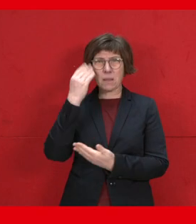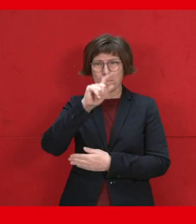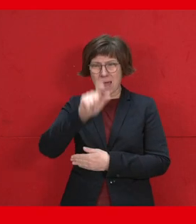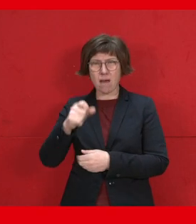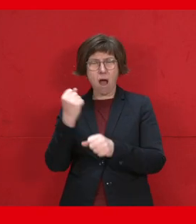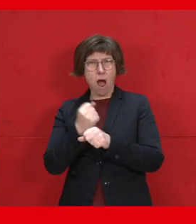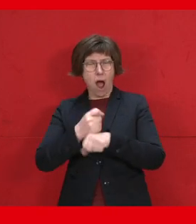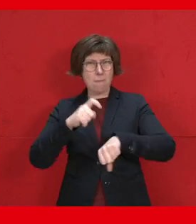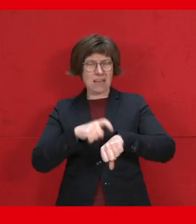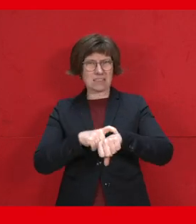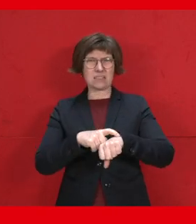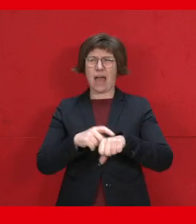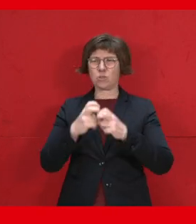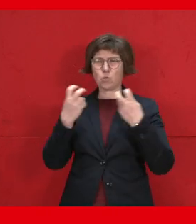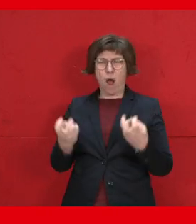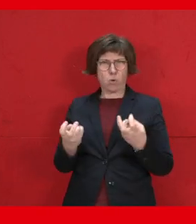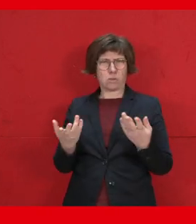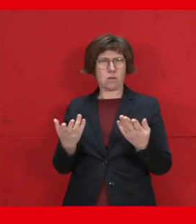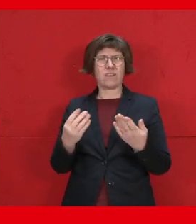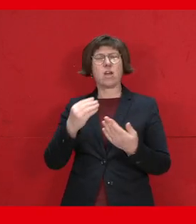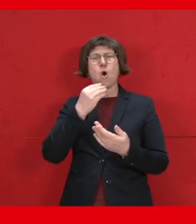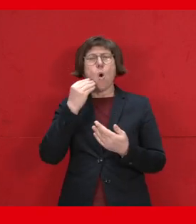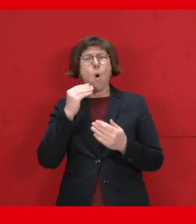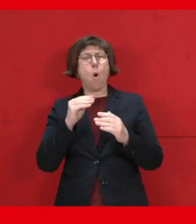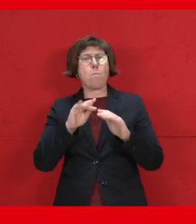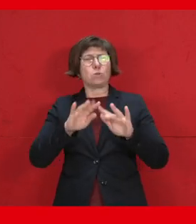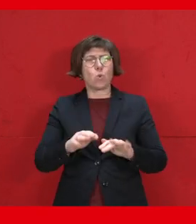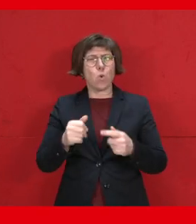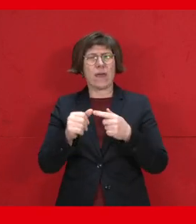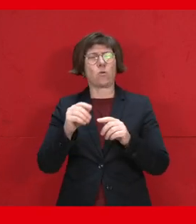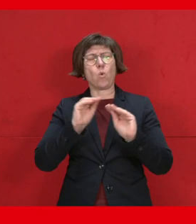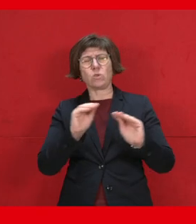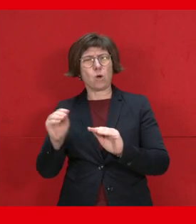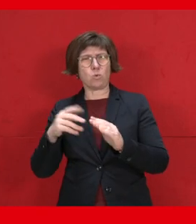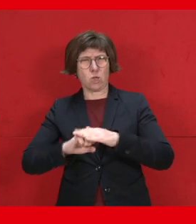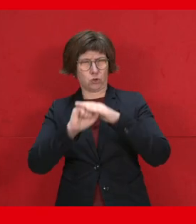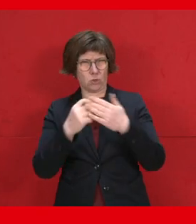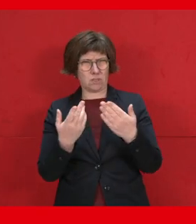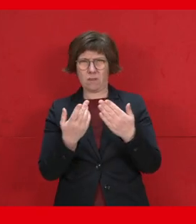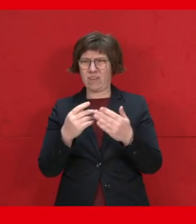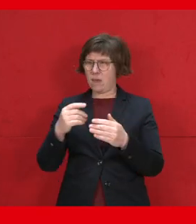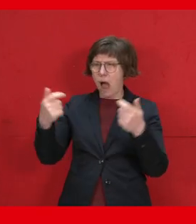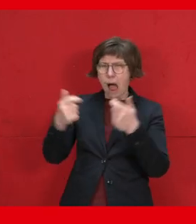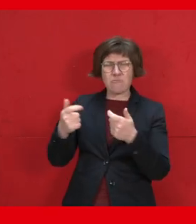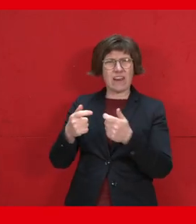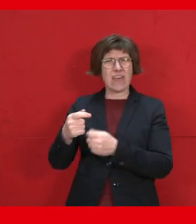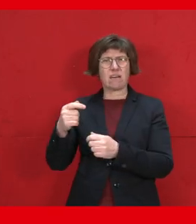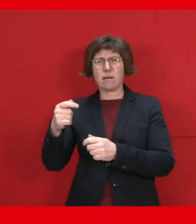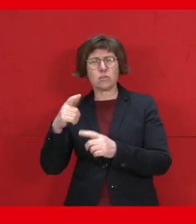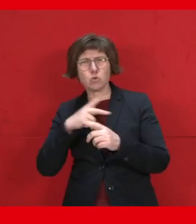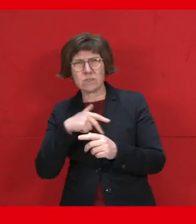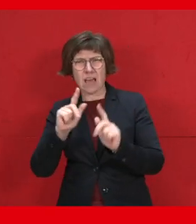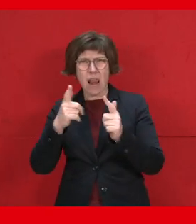ihre Arbeitszeit reduzieren oder zu Hause bleiben, um Homeschooling zu unterstützen, Angehörige zu pflegen, überhaupt die Familie, das soziale